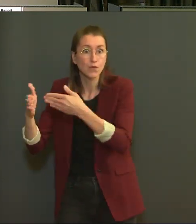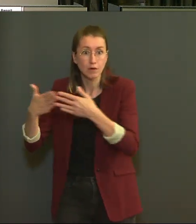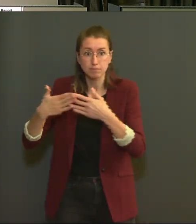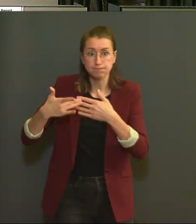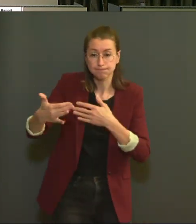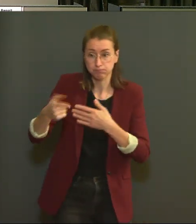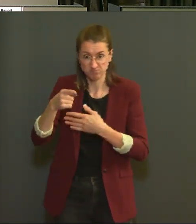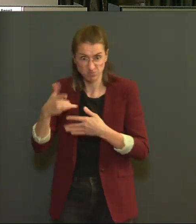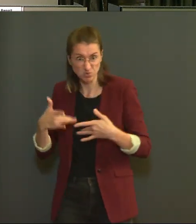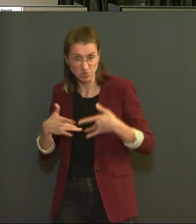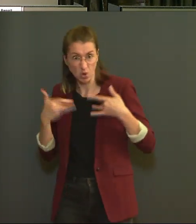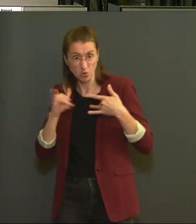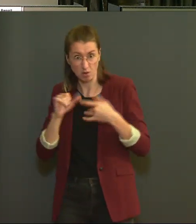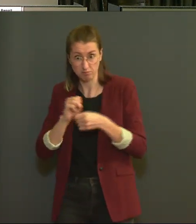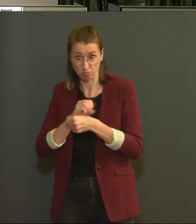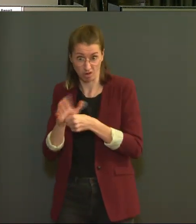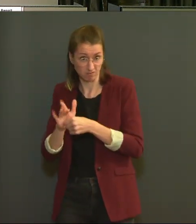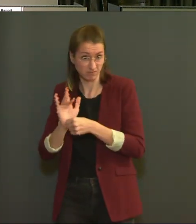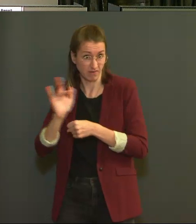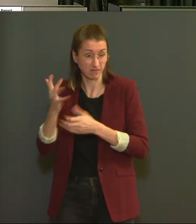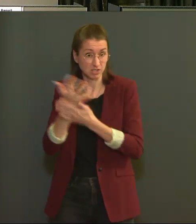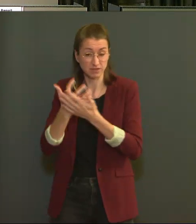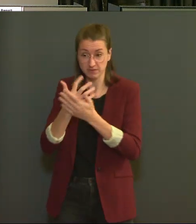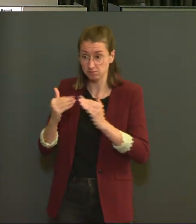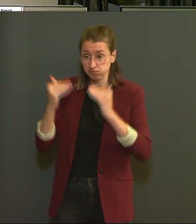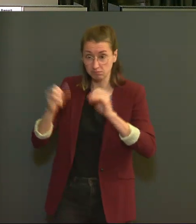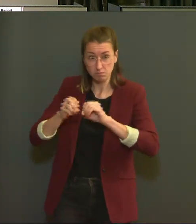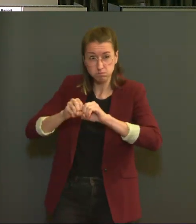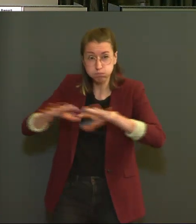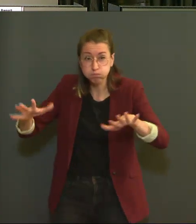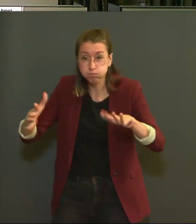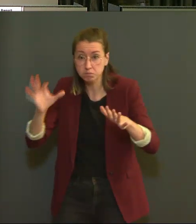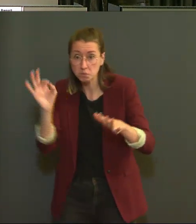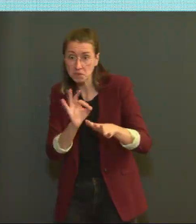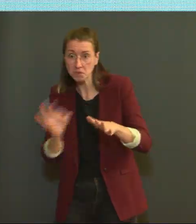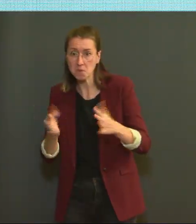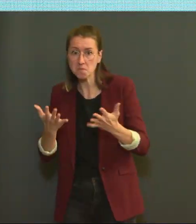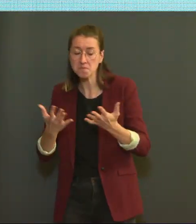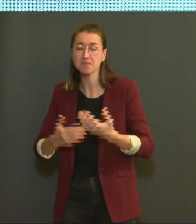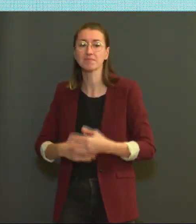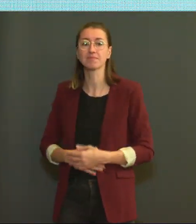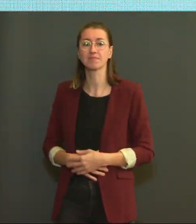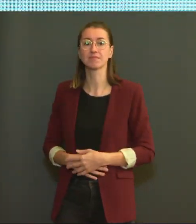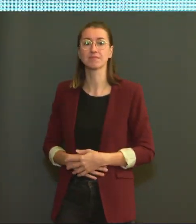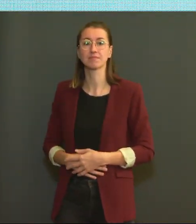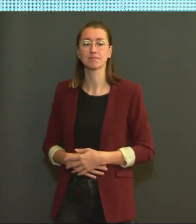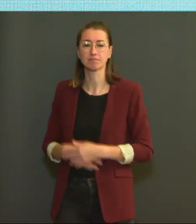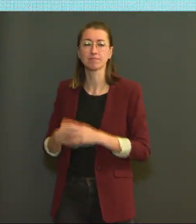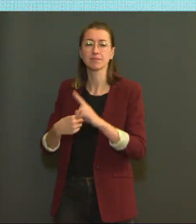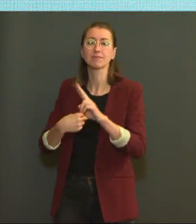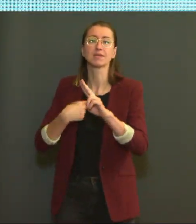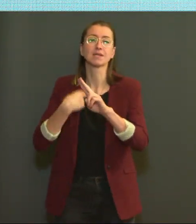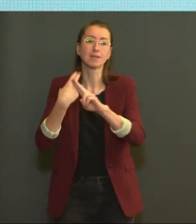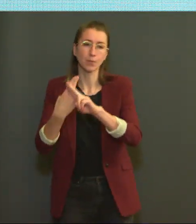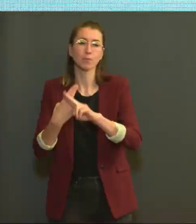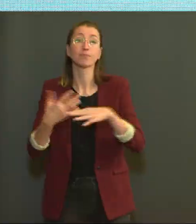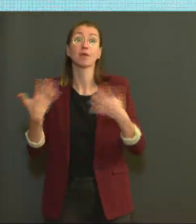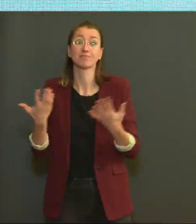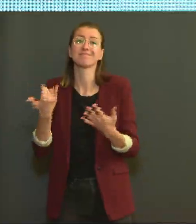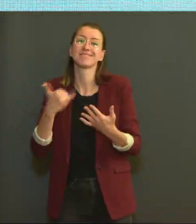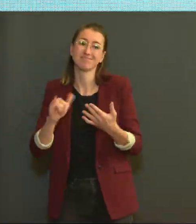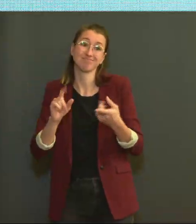Dans une telle situation où il n a plus de contacts, il est logique qu'il y a un plus haut risque de